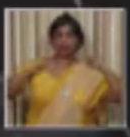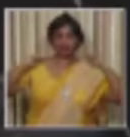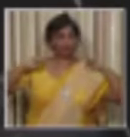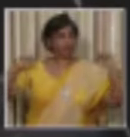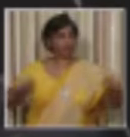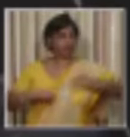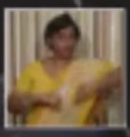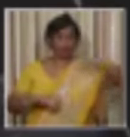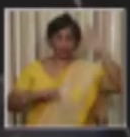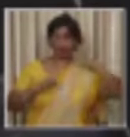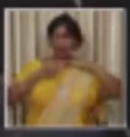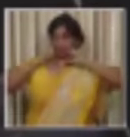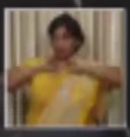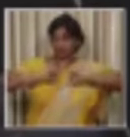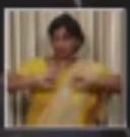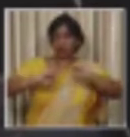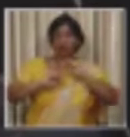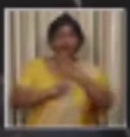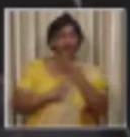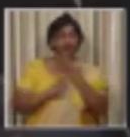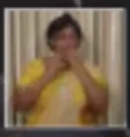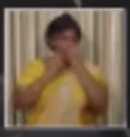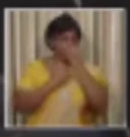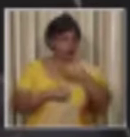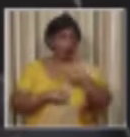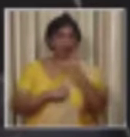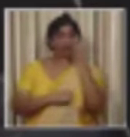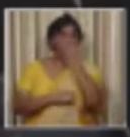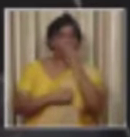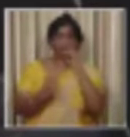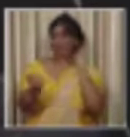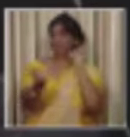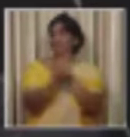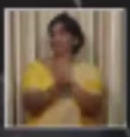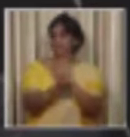තියෙන තඩි ඌරුනාම්බෙක් මූණට මූණ හම්බෙනවා.